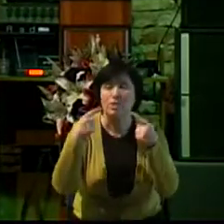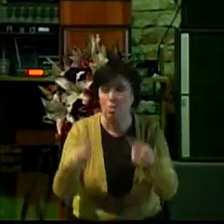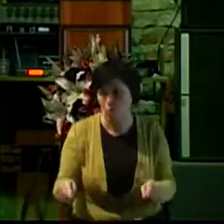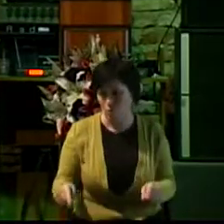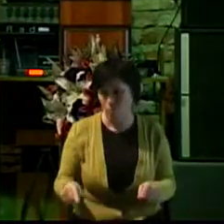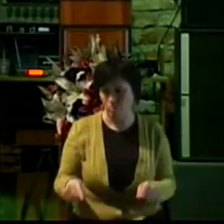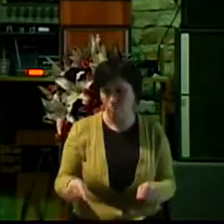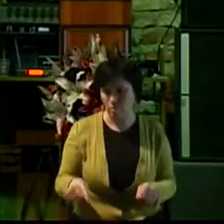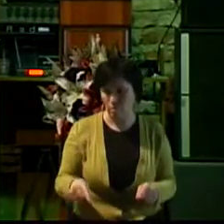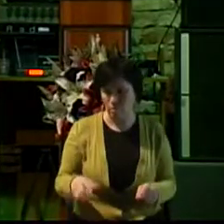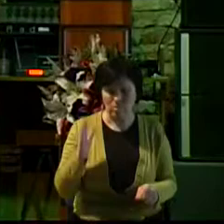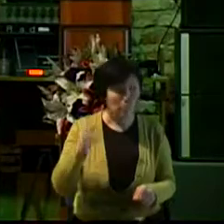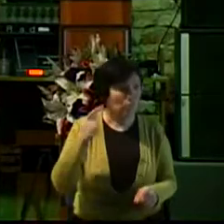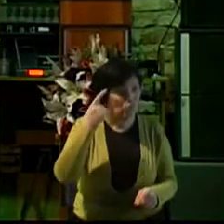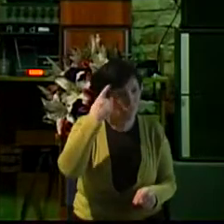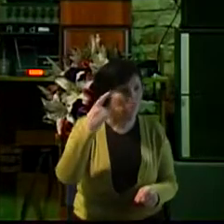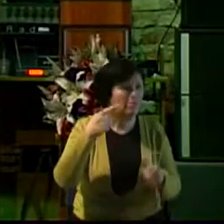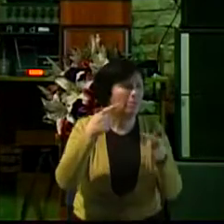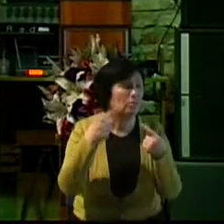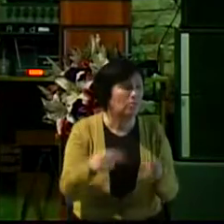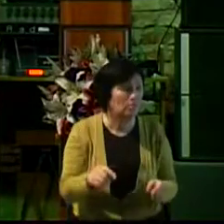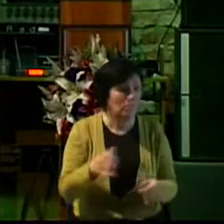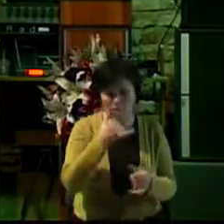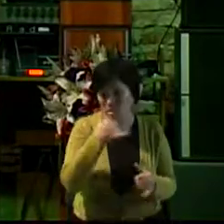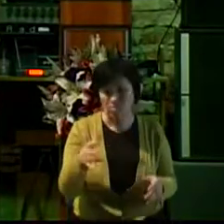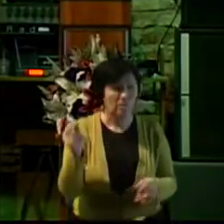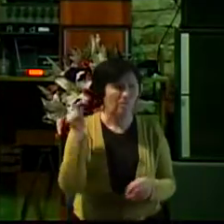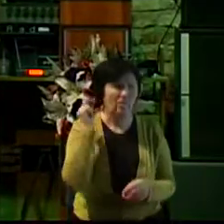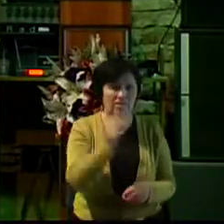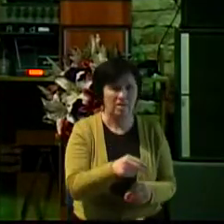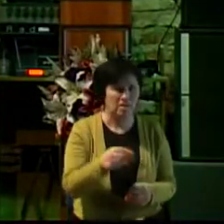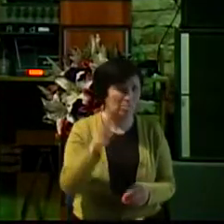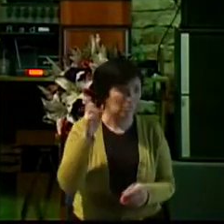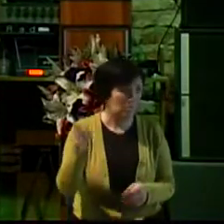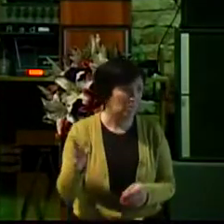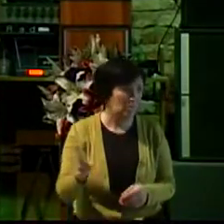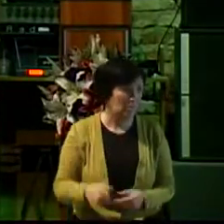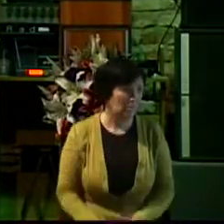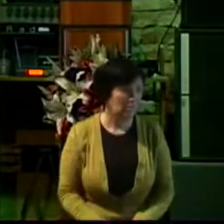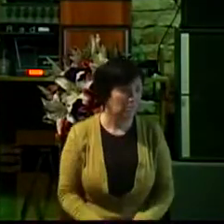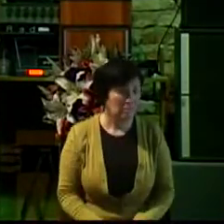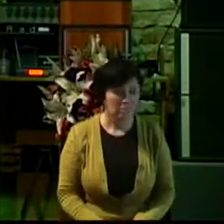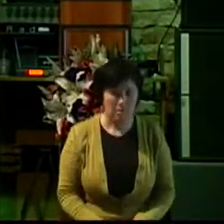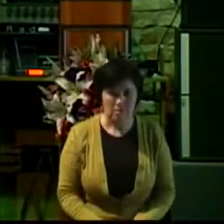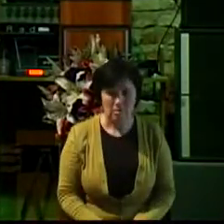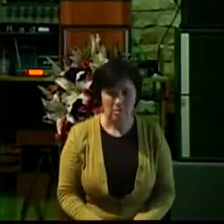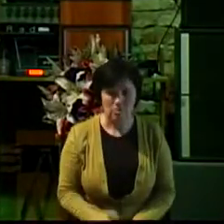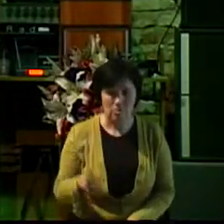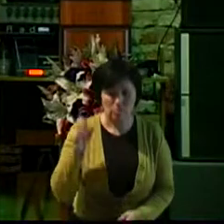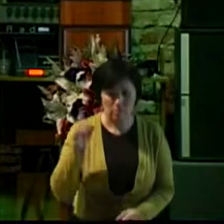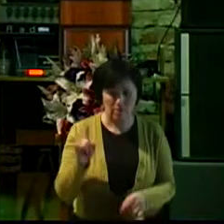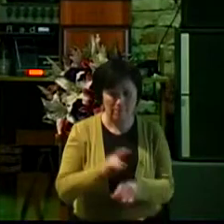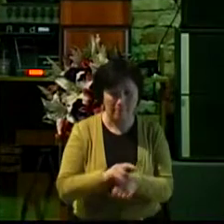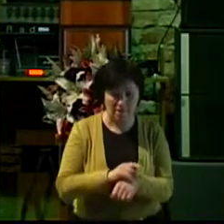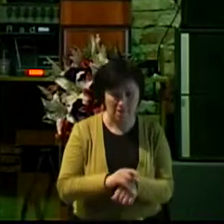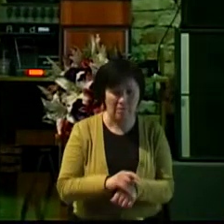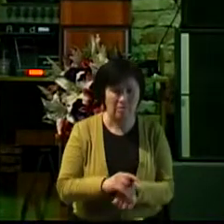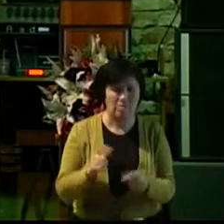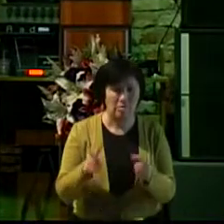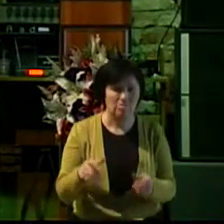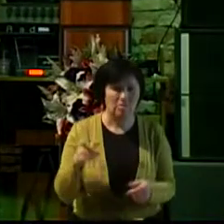свою жизнь только частично. Мы видим настоящее, мы видим прошлое, но мы не знаем и не видим будущее.